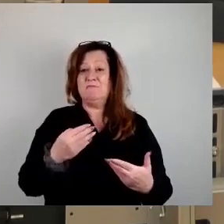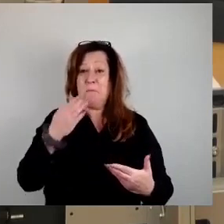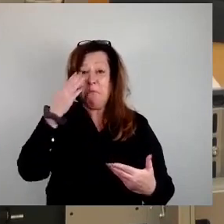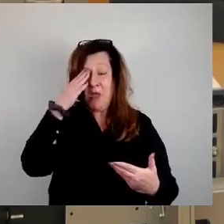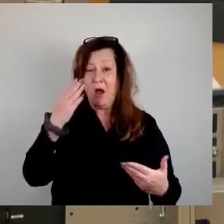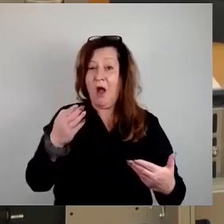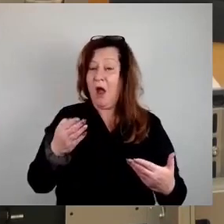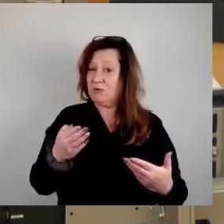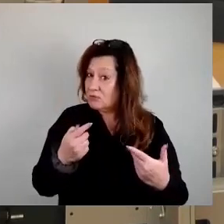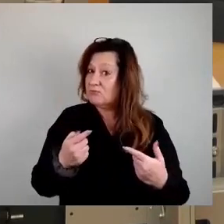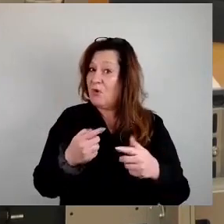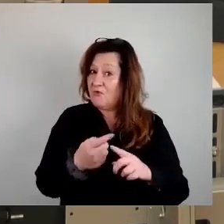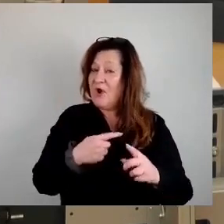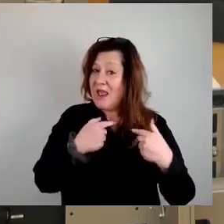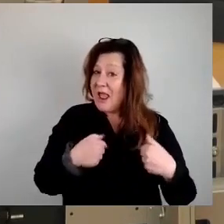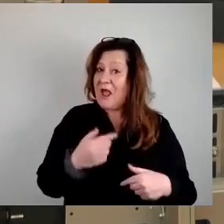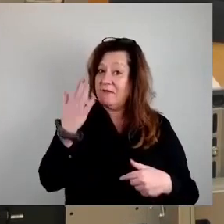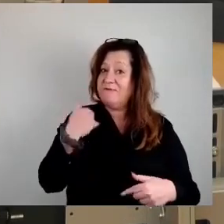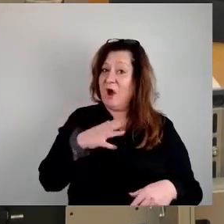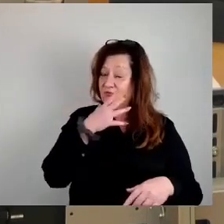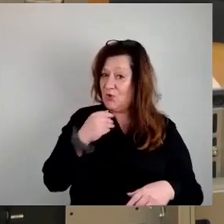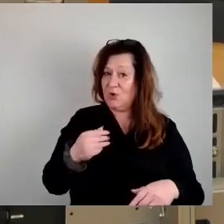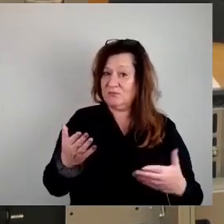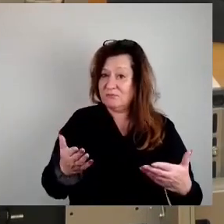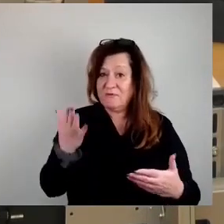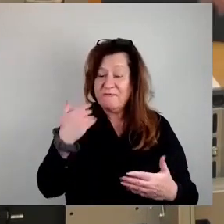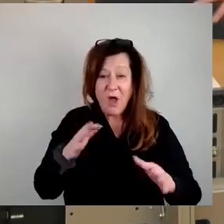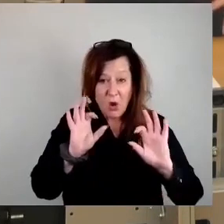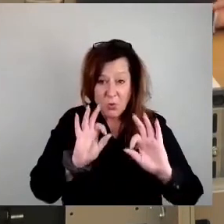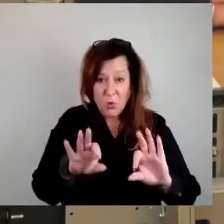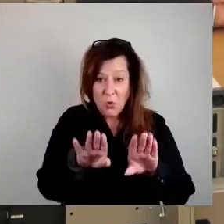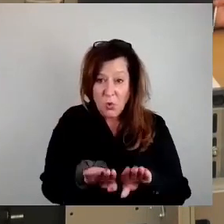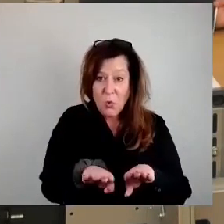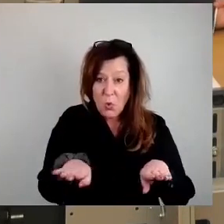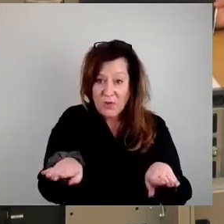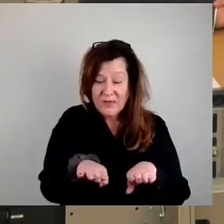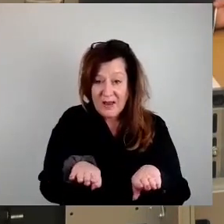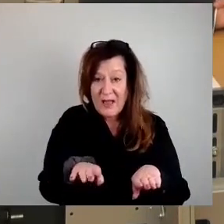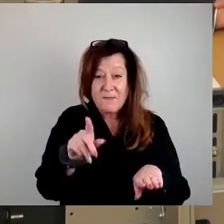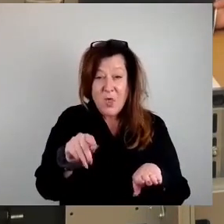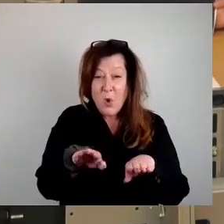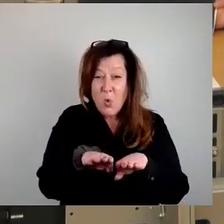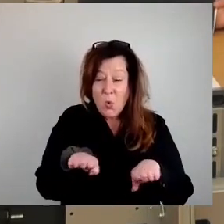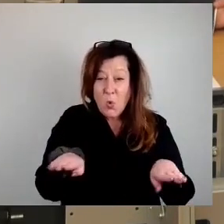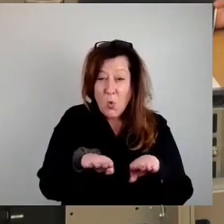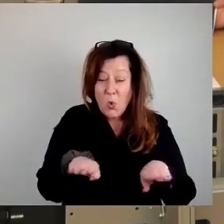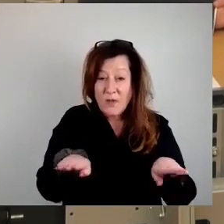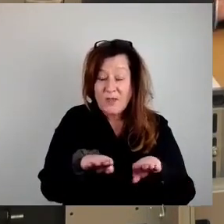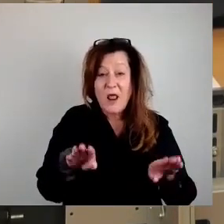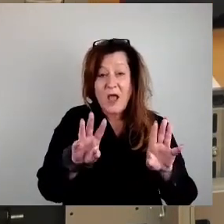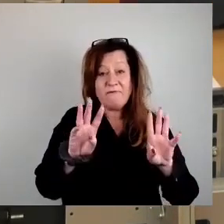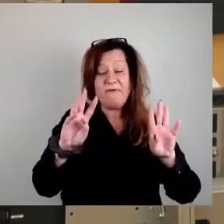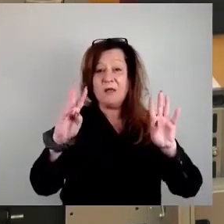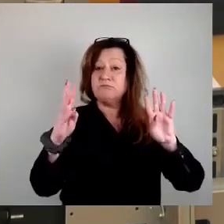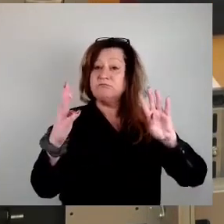Grünen auch. Das war wirklich eine schöne Sache. Das war eine gute Grundlage. Wir haben da eine Grundlage gelegt. Die Welt dreht sich aber weiter. Seitdem haben wir